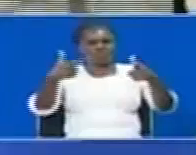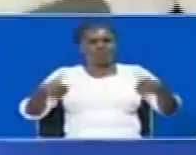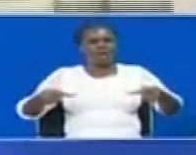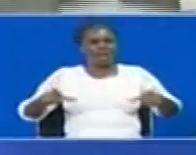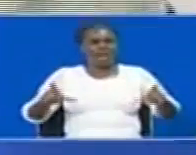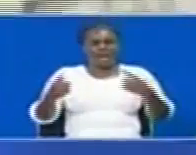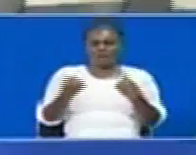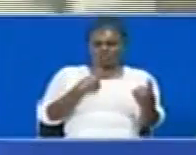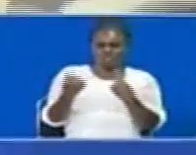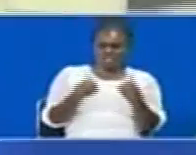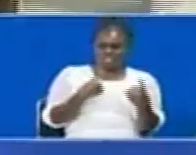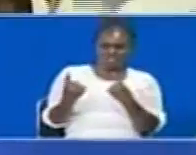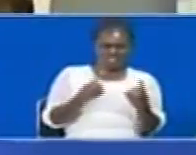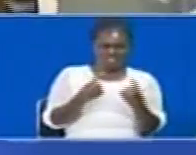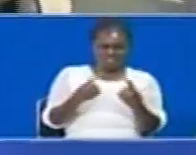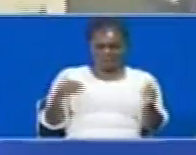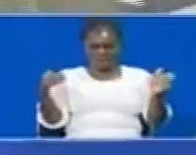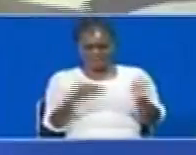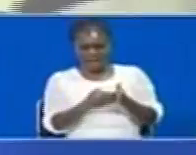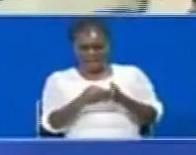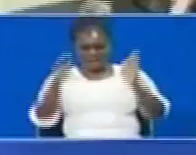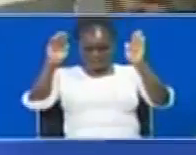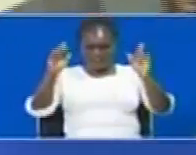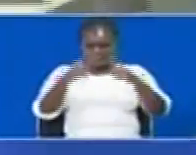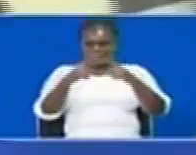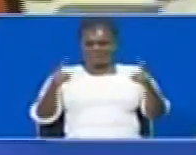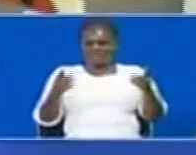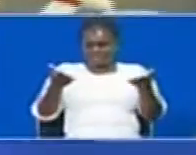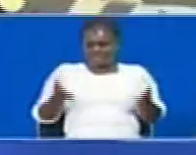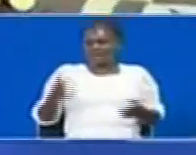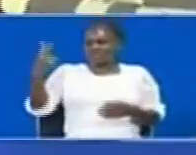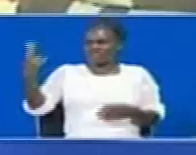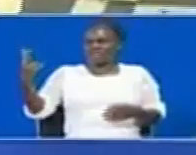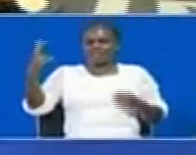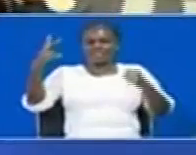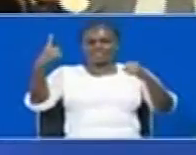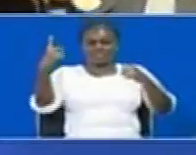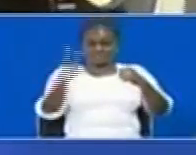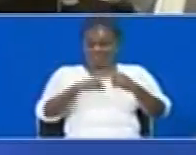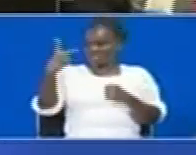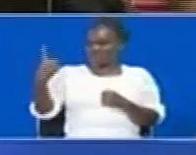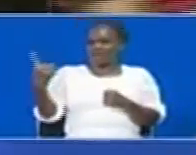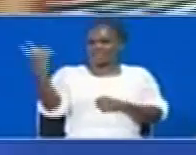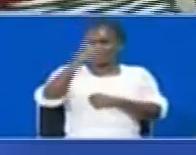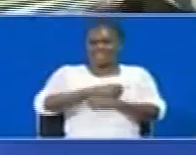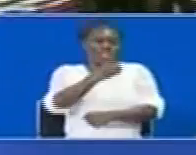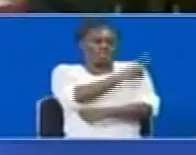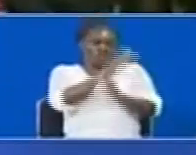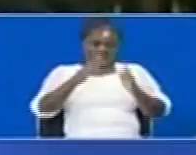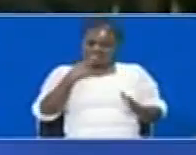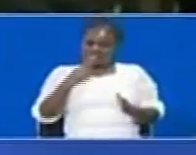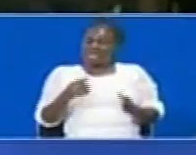kwa mazungumzo na kusitisha mgomo. Hata hivyo mgomo umeingia siku yake ya 71 huku madaktari wakisema